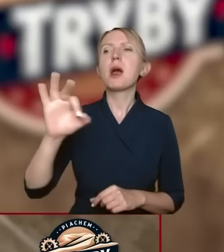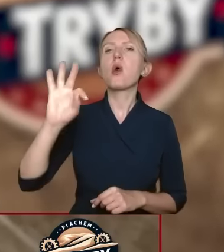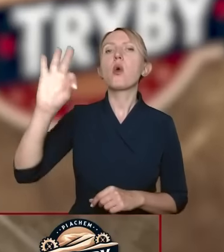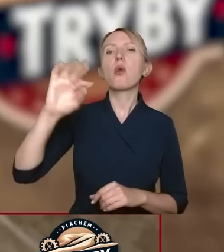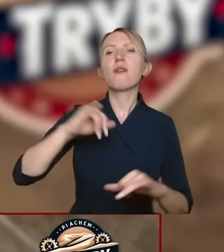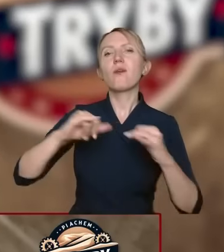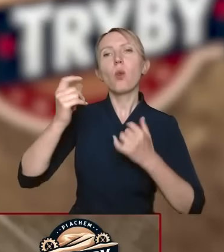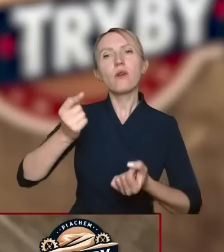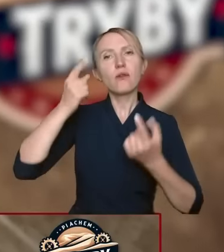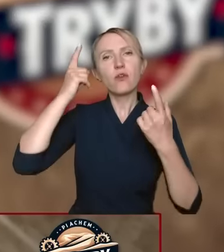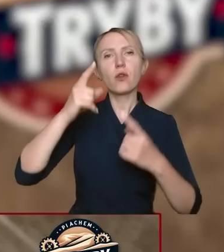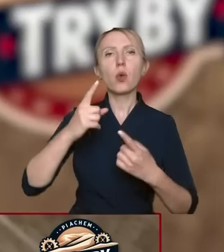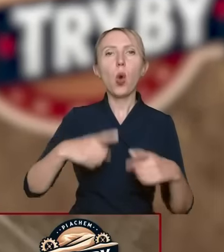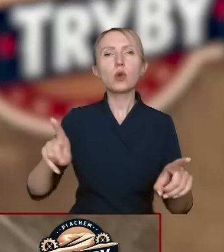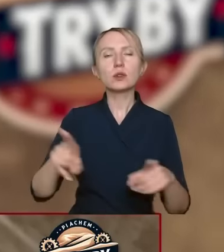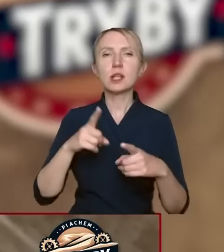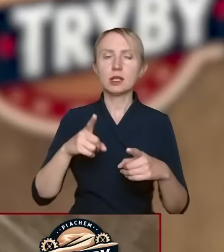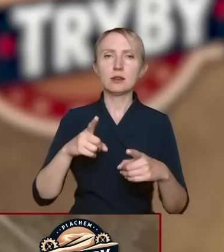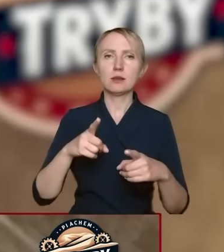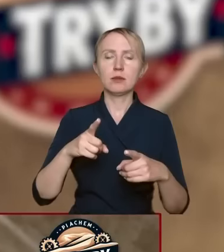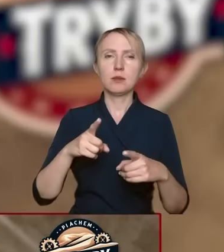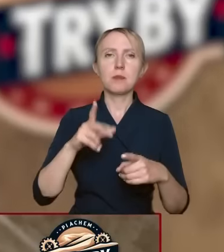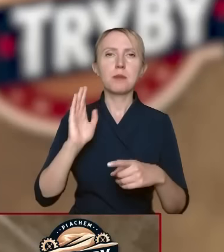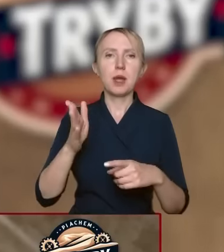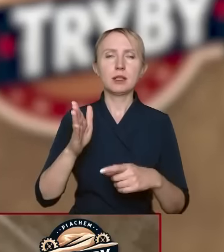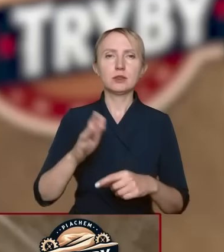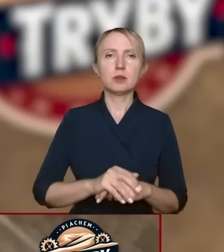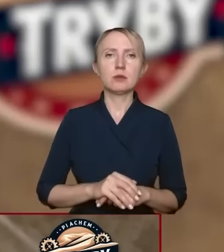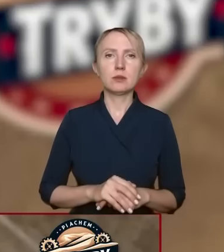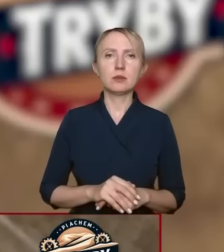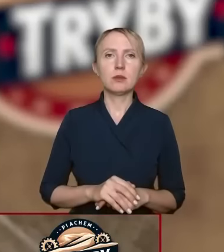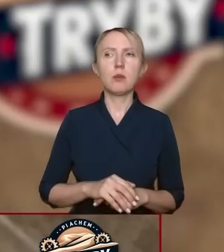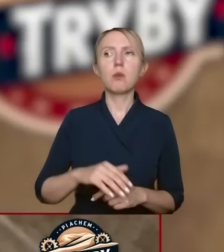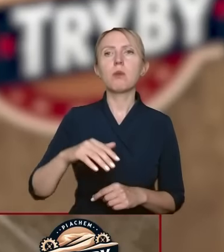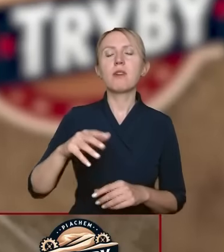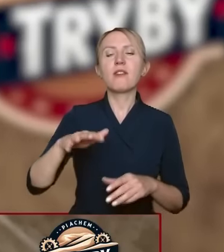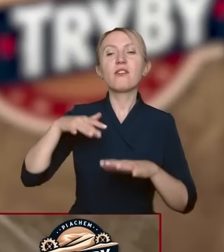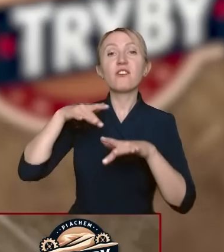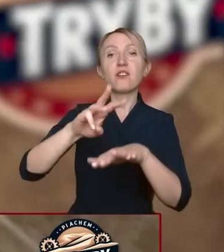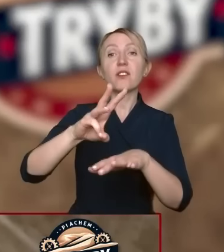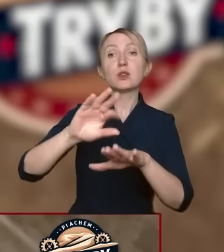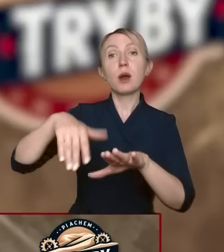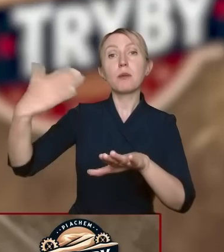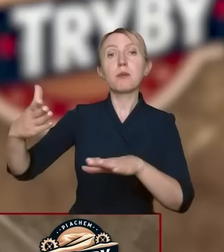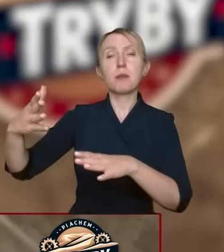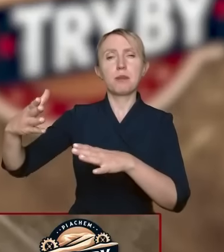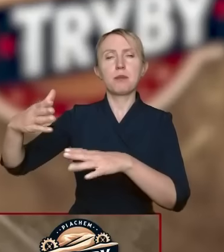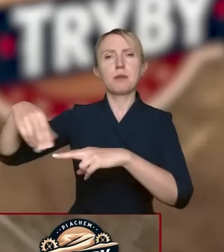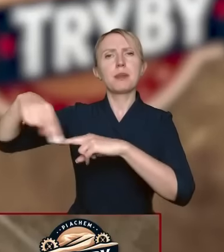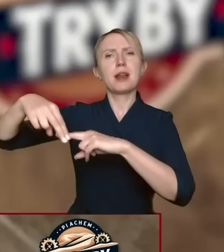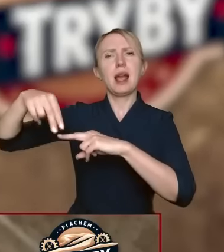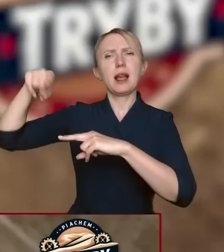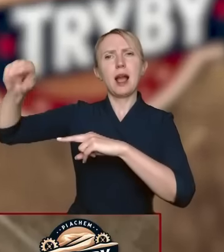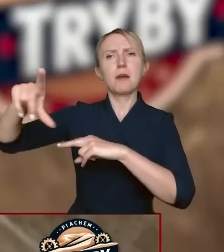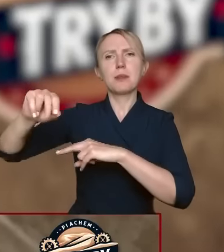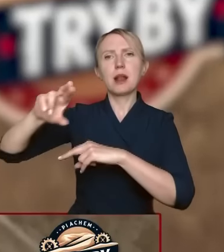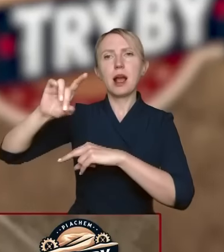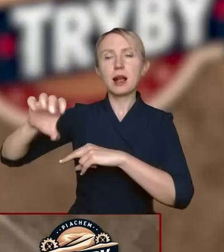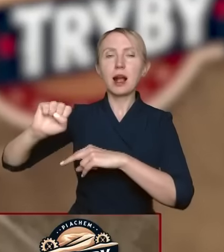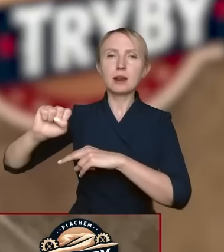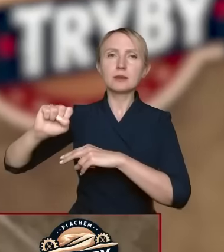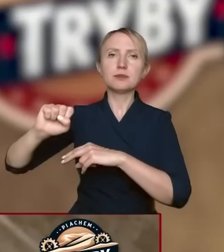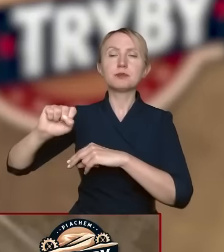PO-owska władza wymyśliła. To jest koncert, ma się odbyć po prawej stronie Wisły na Pradze. Ja myślę, że Platforma Obywatelska to na swoim miejscu